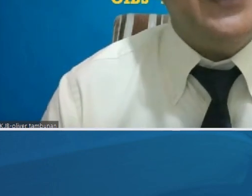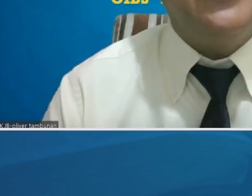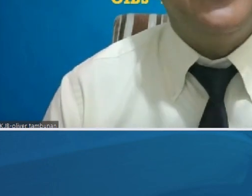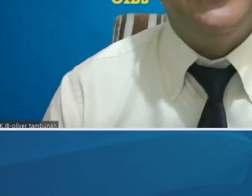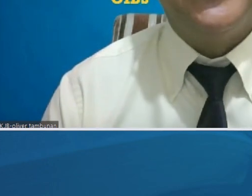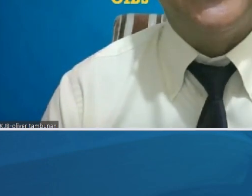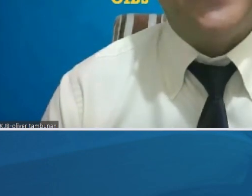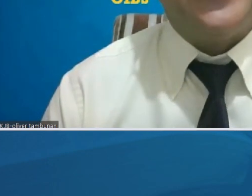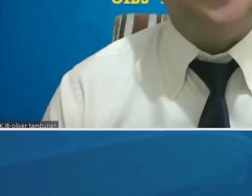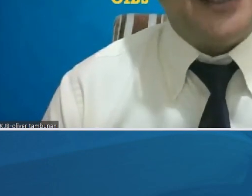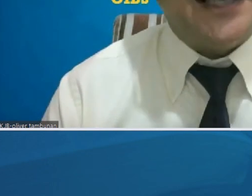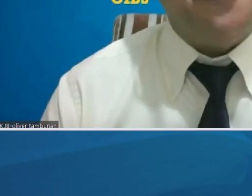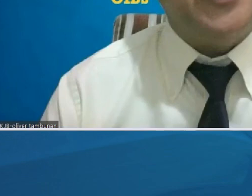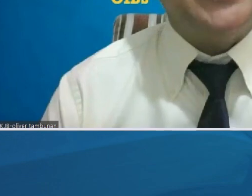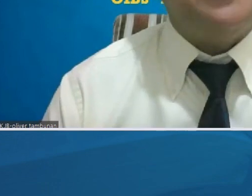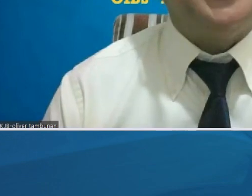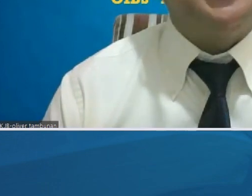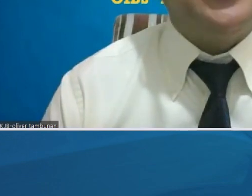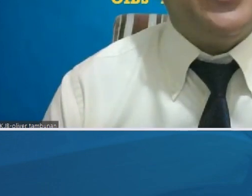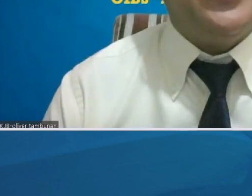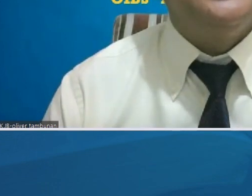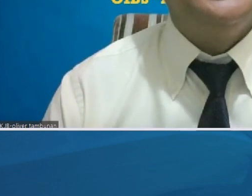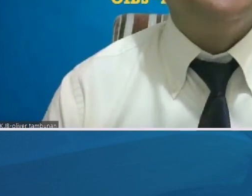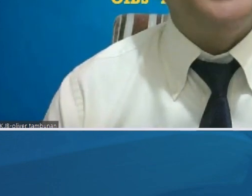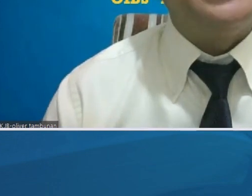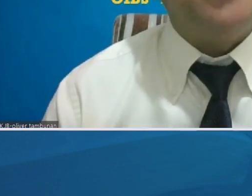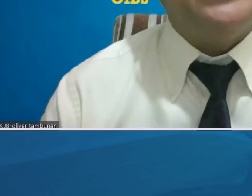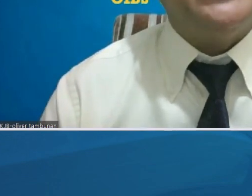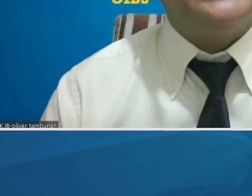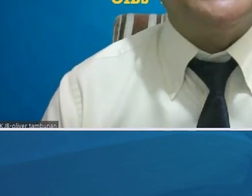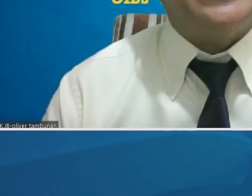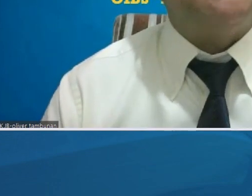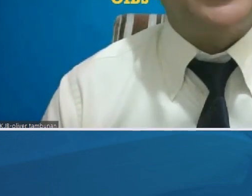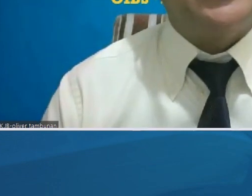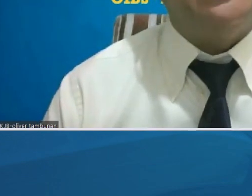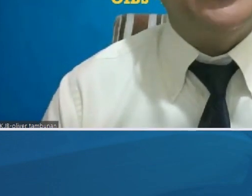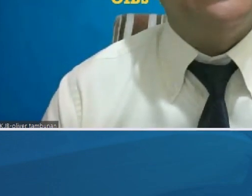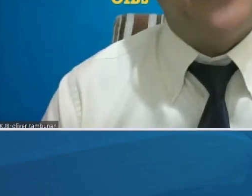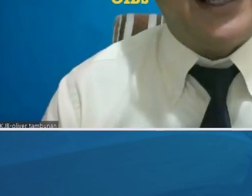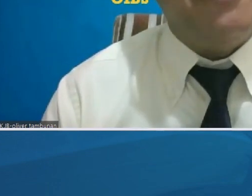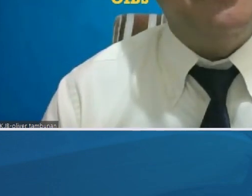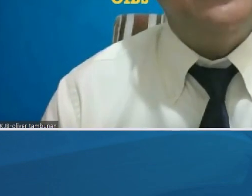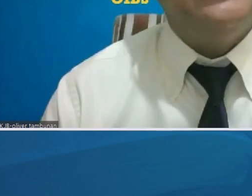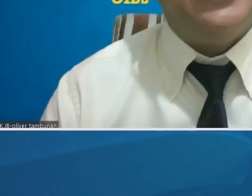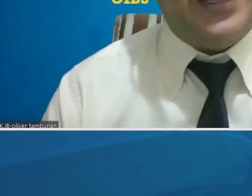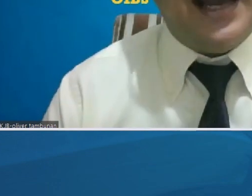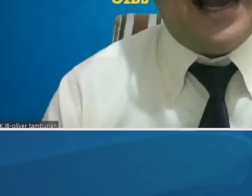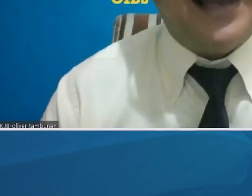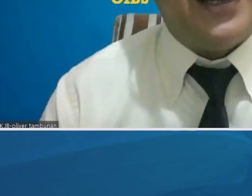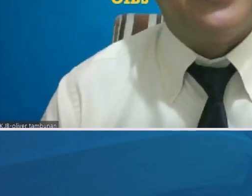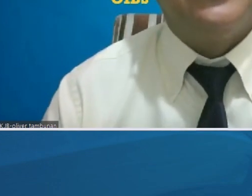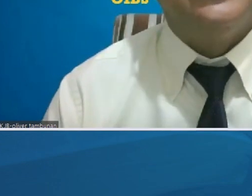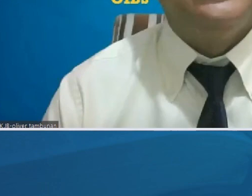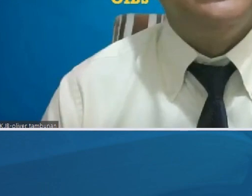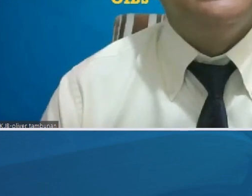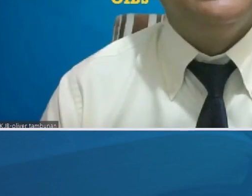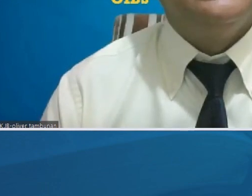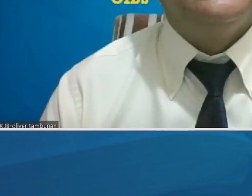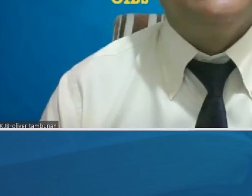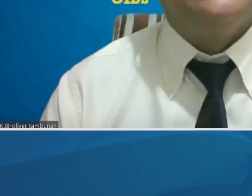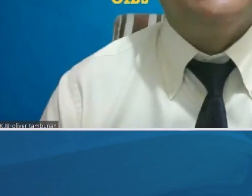diputarkan kita akan bersama-sama juga menikmati Alkitab melalui film anak-anak